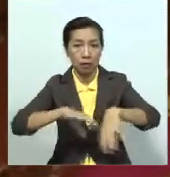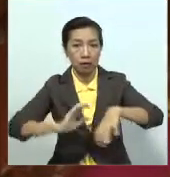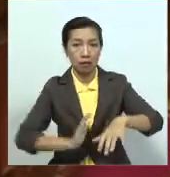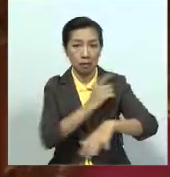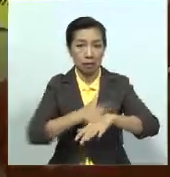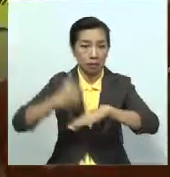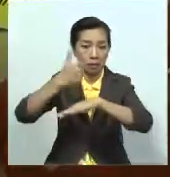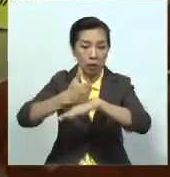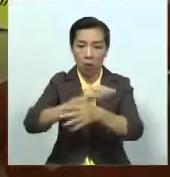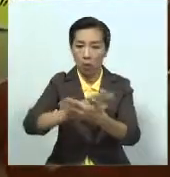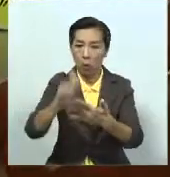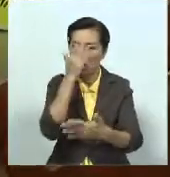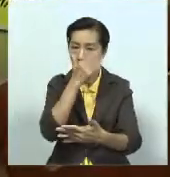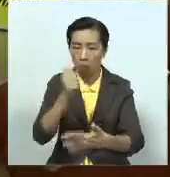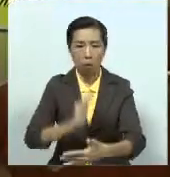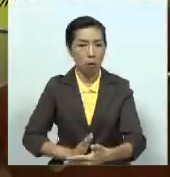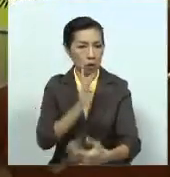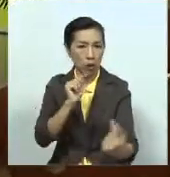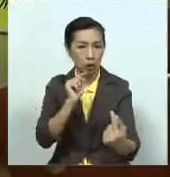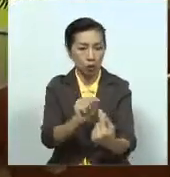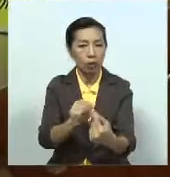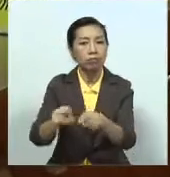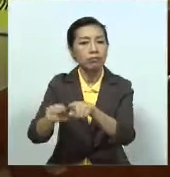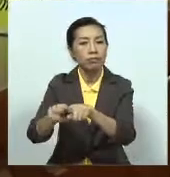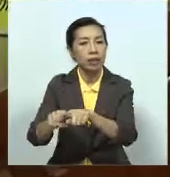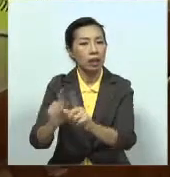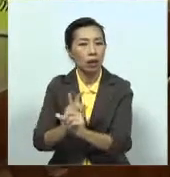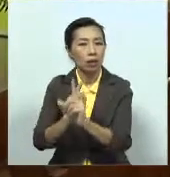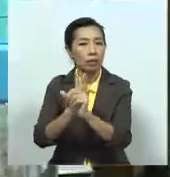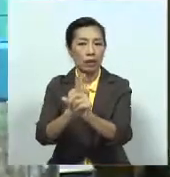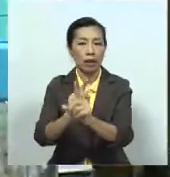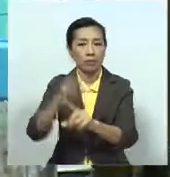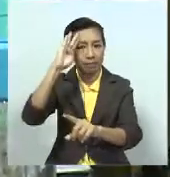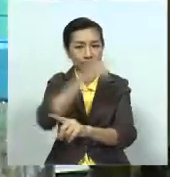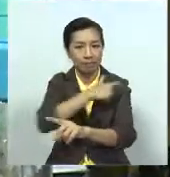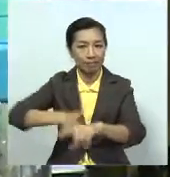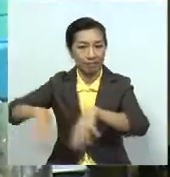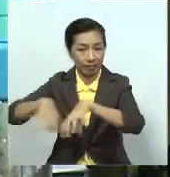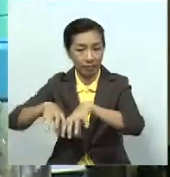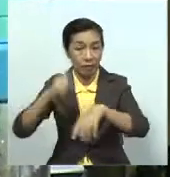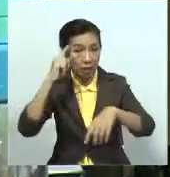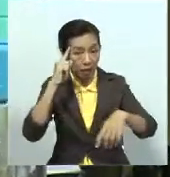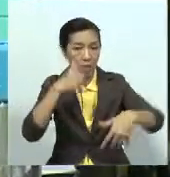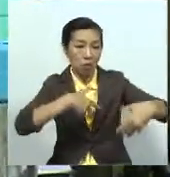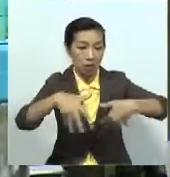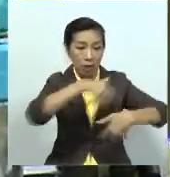ความเรียบร้อยสวยงามสมพระเกียรติและเป็นไปตามพระราชประสงค์ซึ่งในช่วงพระราชพิธีมีประชาชนเข้าร่วมกว่า